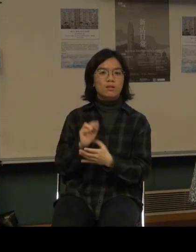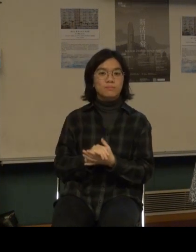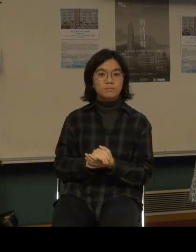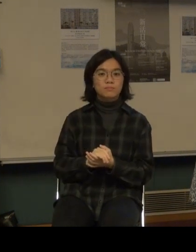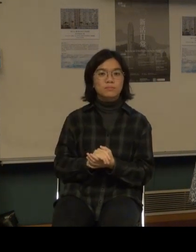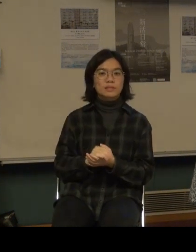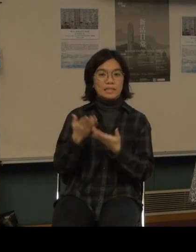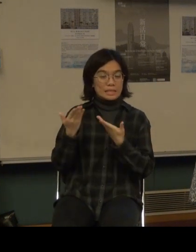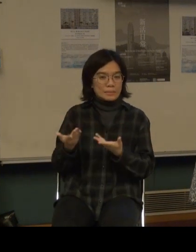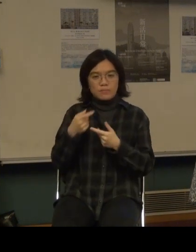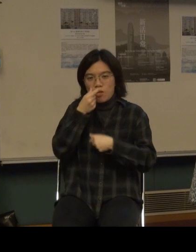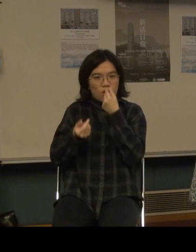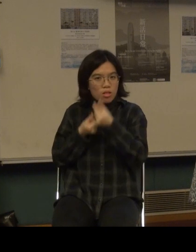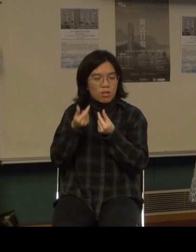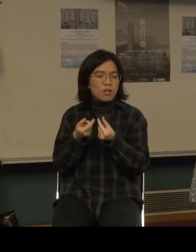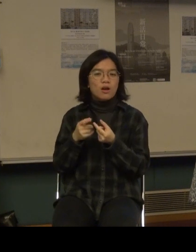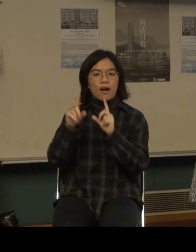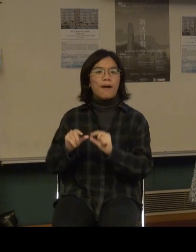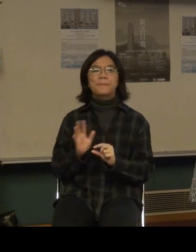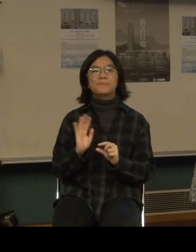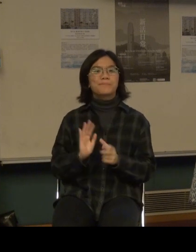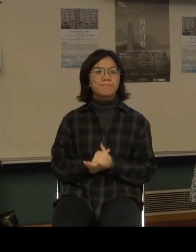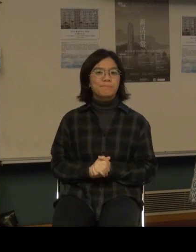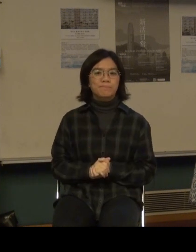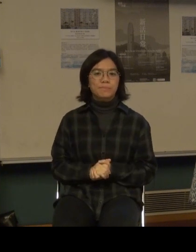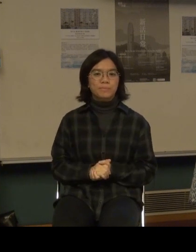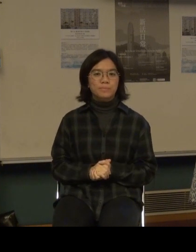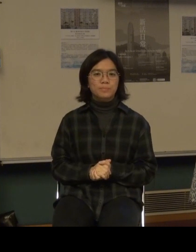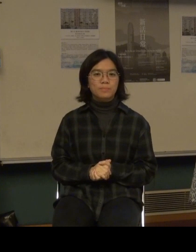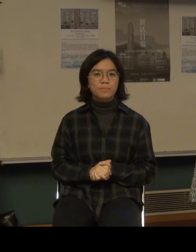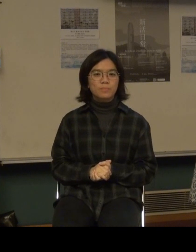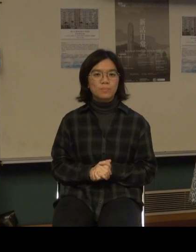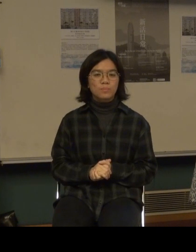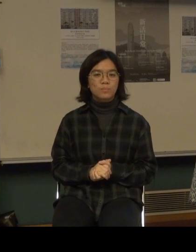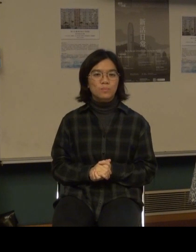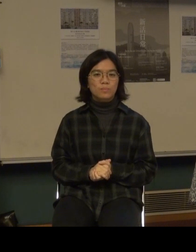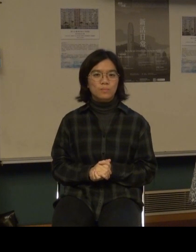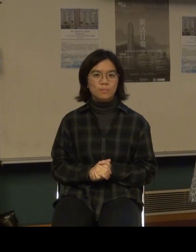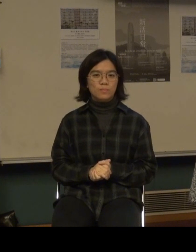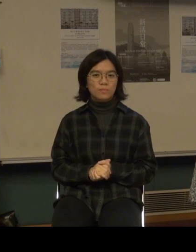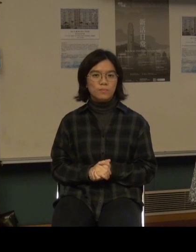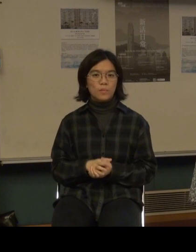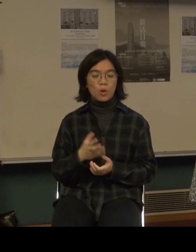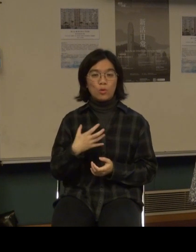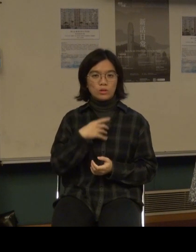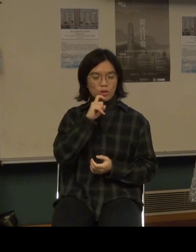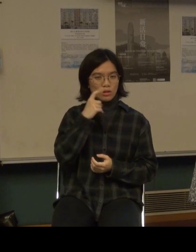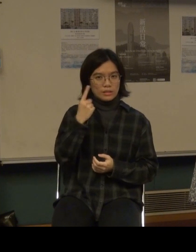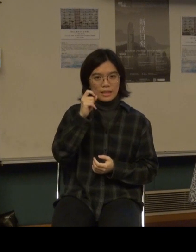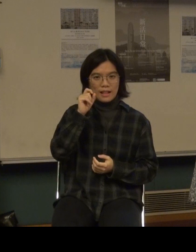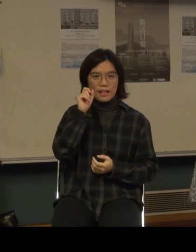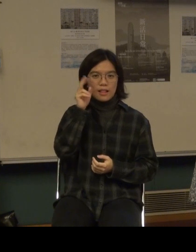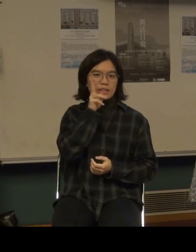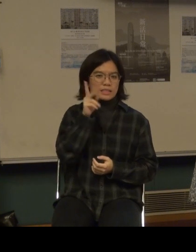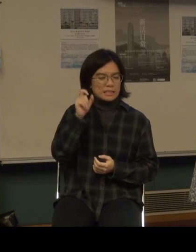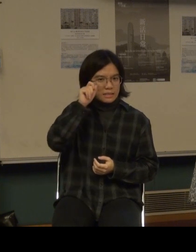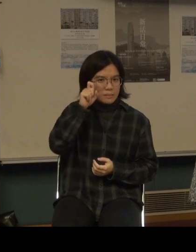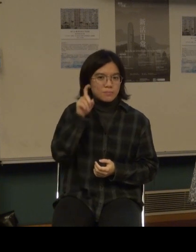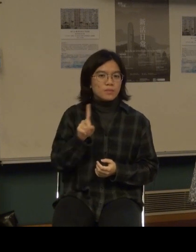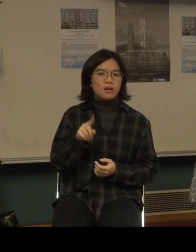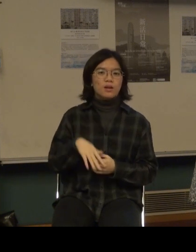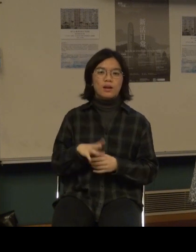今日就唔多講啦。嗱，我自己覺得咧，即係最極致嘅一個例子咧，其實就係伊麗莎白醫院